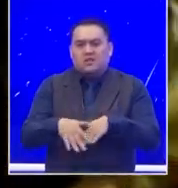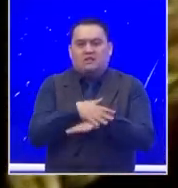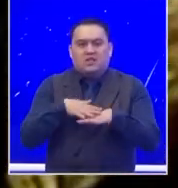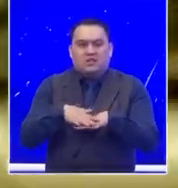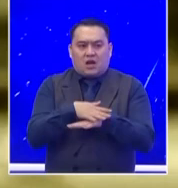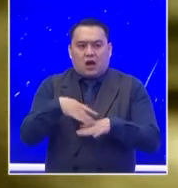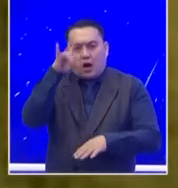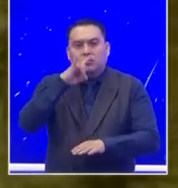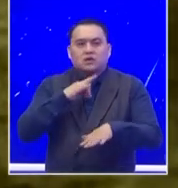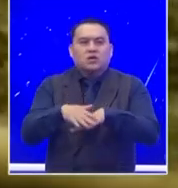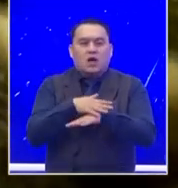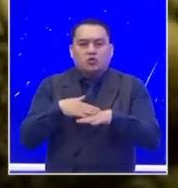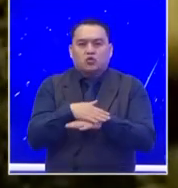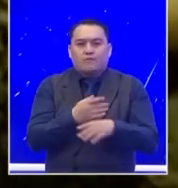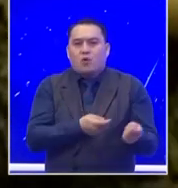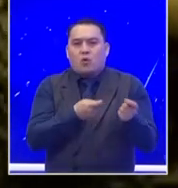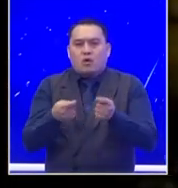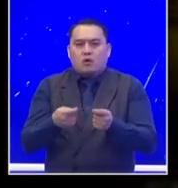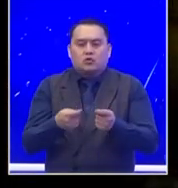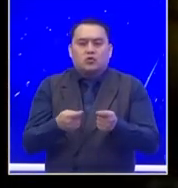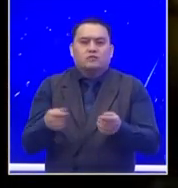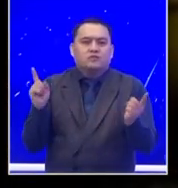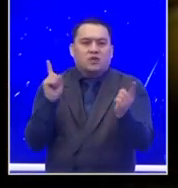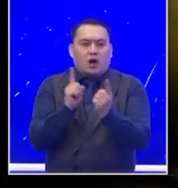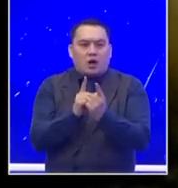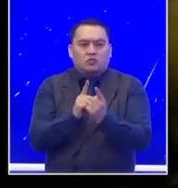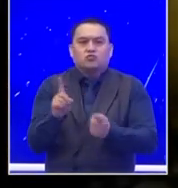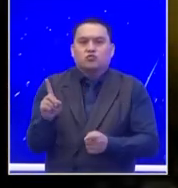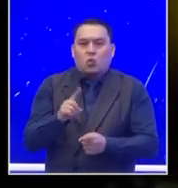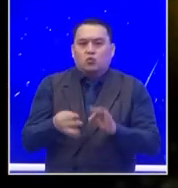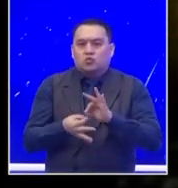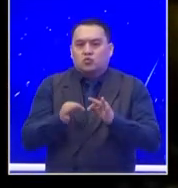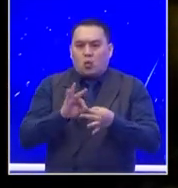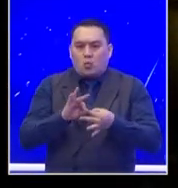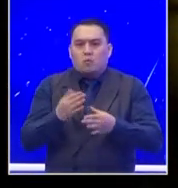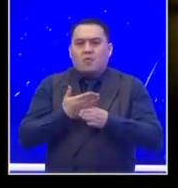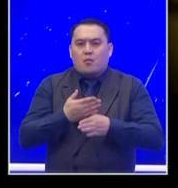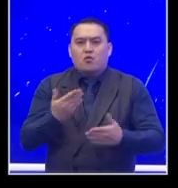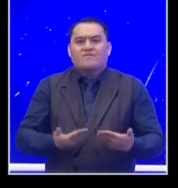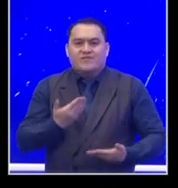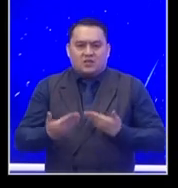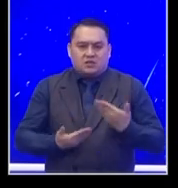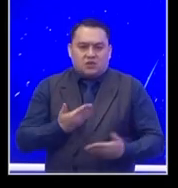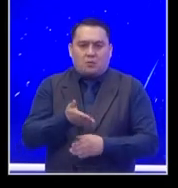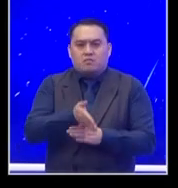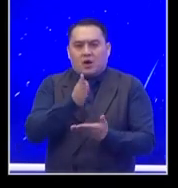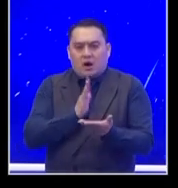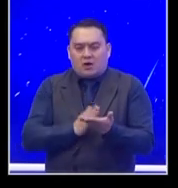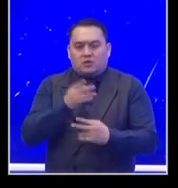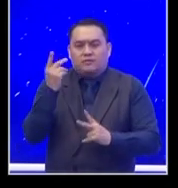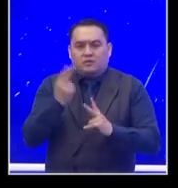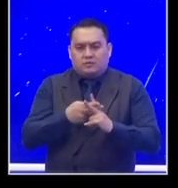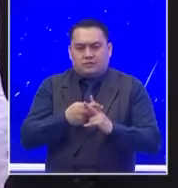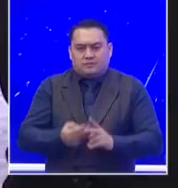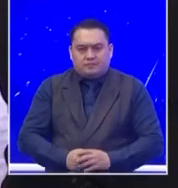населения. Казахский народ принял переселенцев с открытой душой. И, несмотря на трудную пору, помог выжить, делясь с ними последним куском